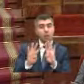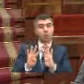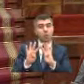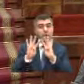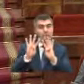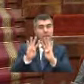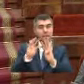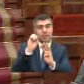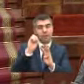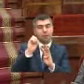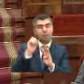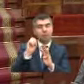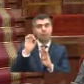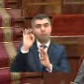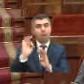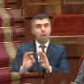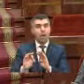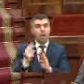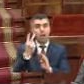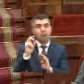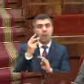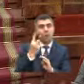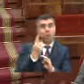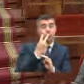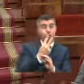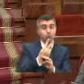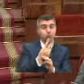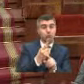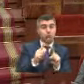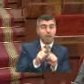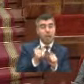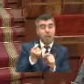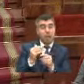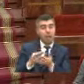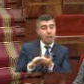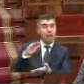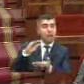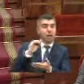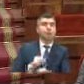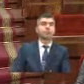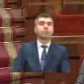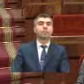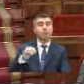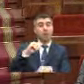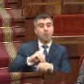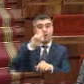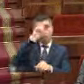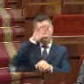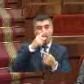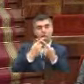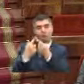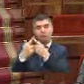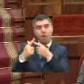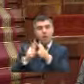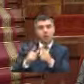2018 الى 0% سنه 2021 بسبب الكلفه الكبيره ديال هذا. كذلك الطاقات المتجدده اللي